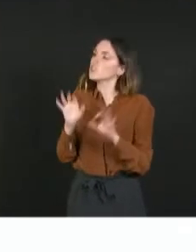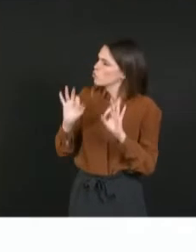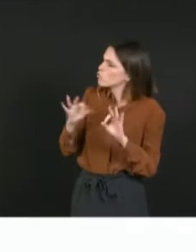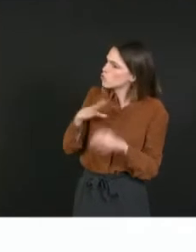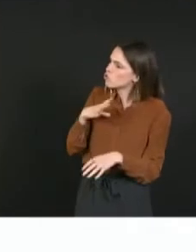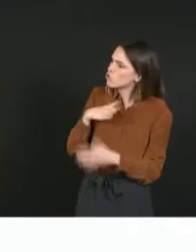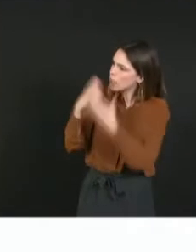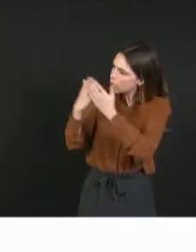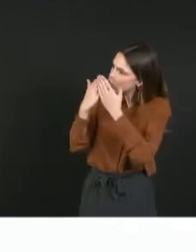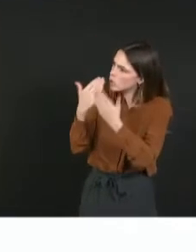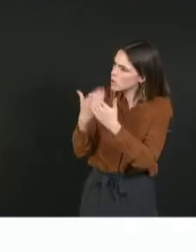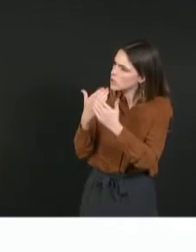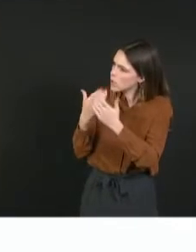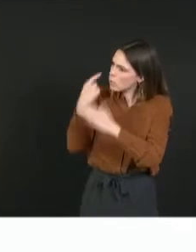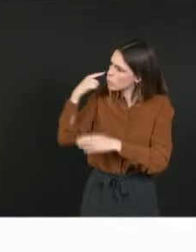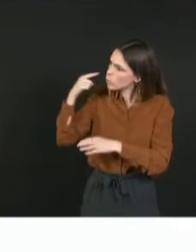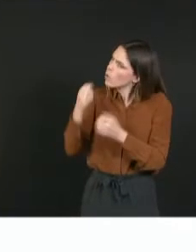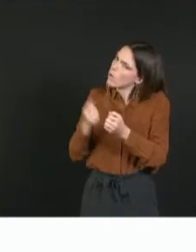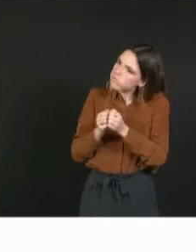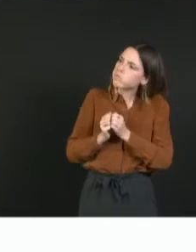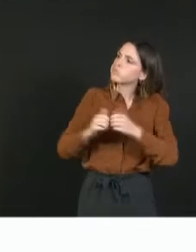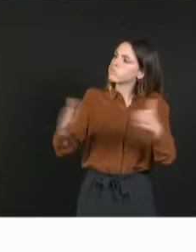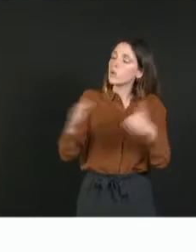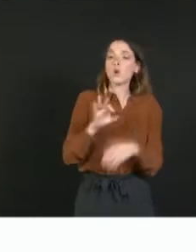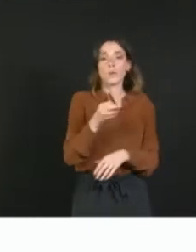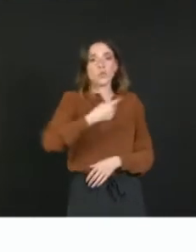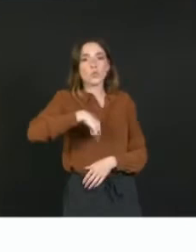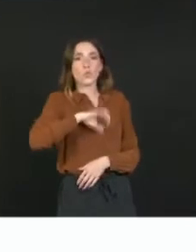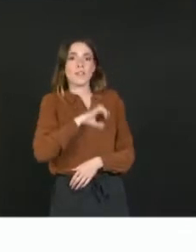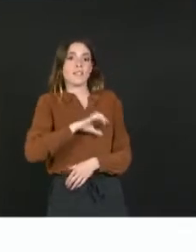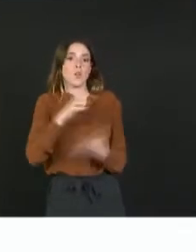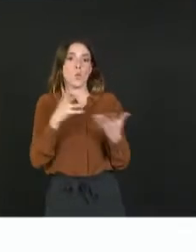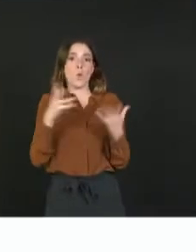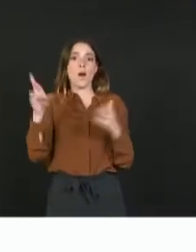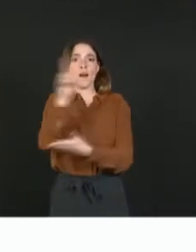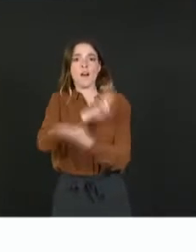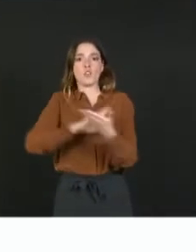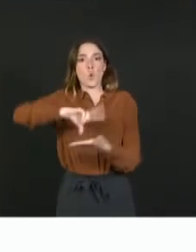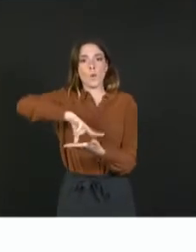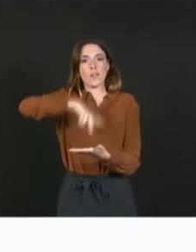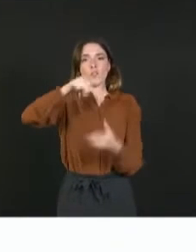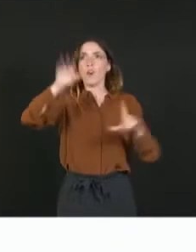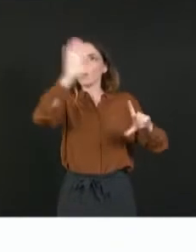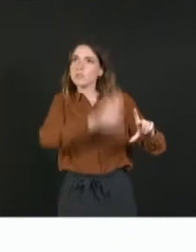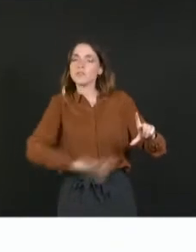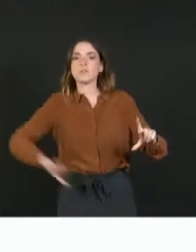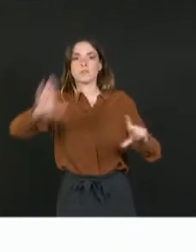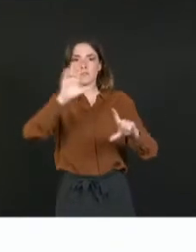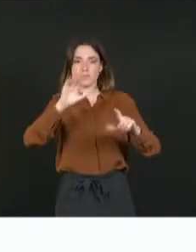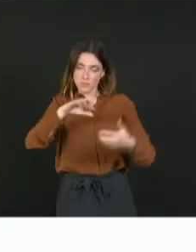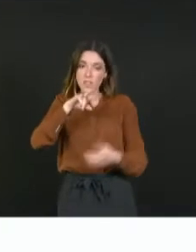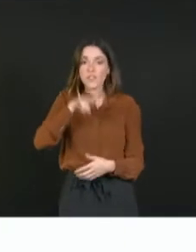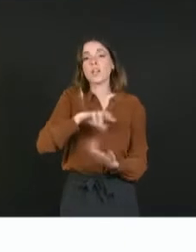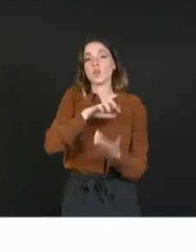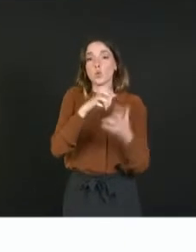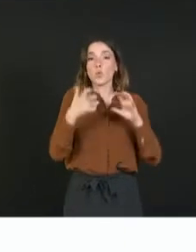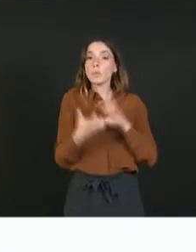potentiel est énorme. Nous, on essaie de modéliser ça sur l'ensemble de la région Île-de-France, c'est très compliqué. Mais on l'a fait sur une